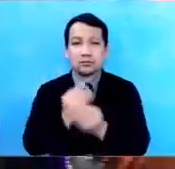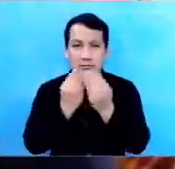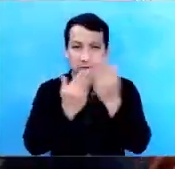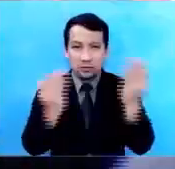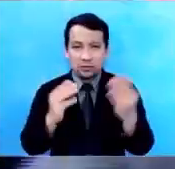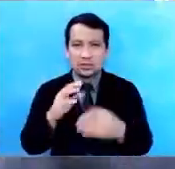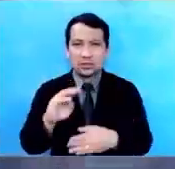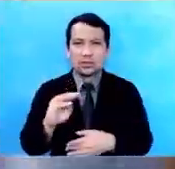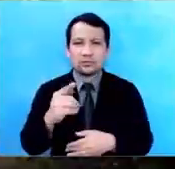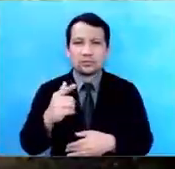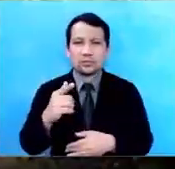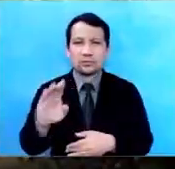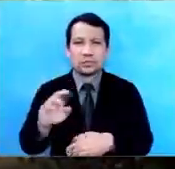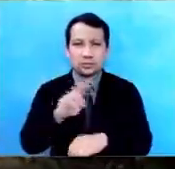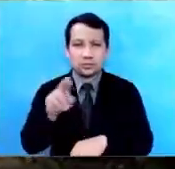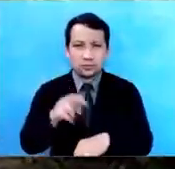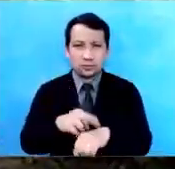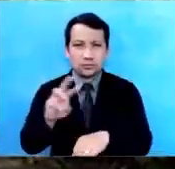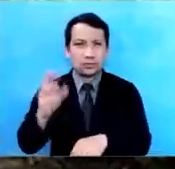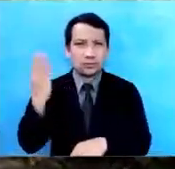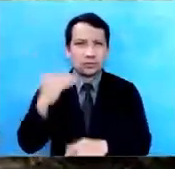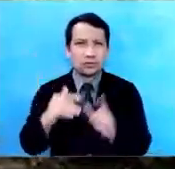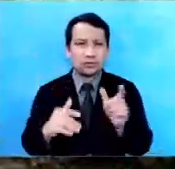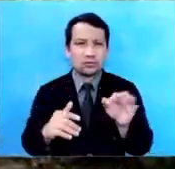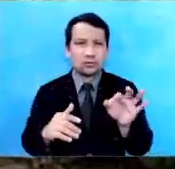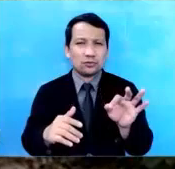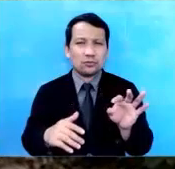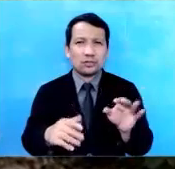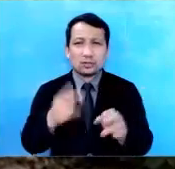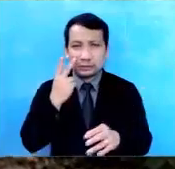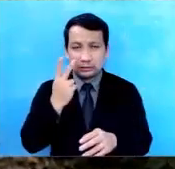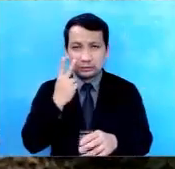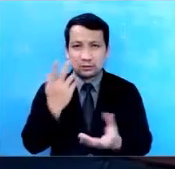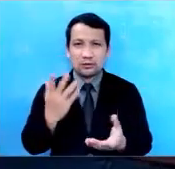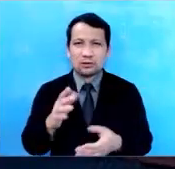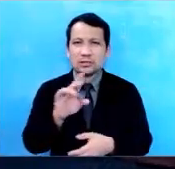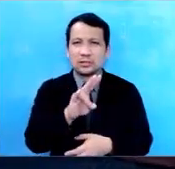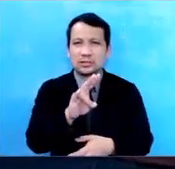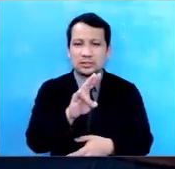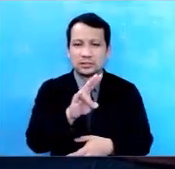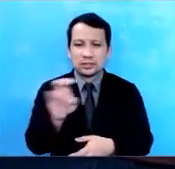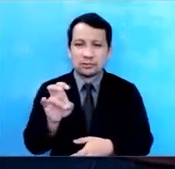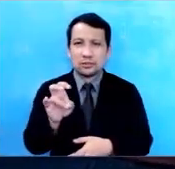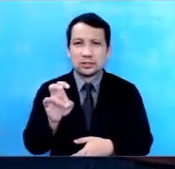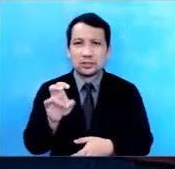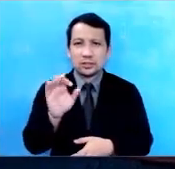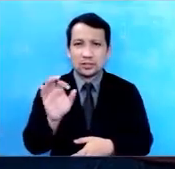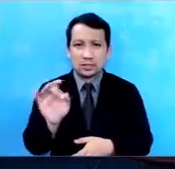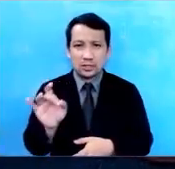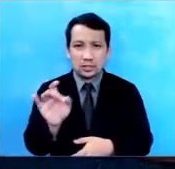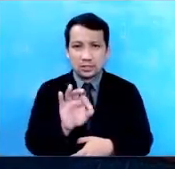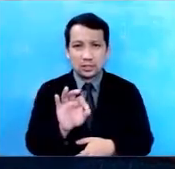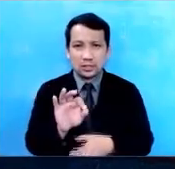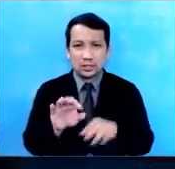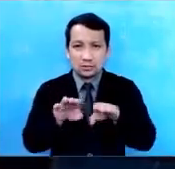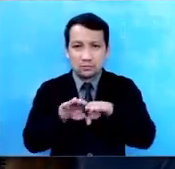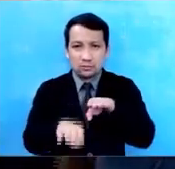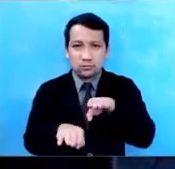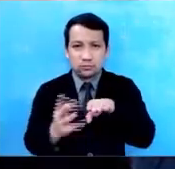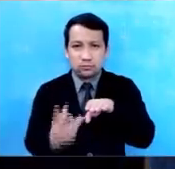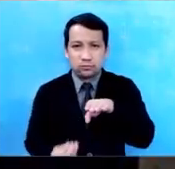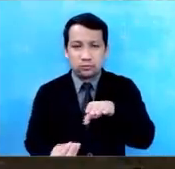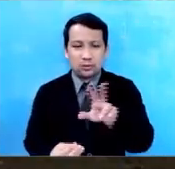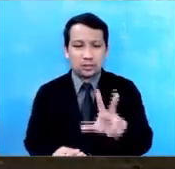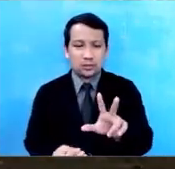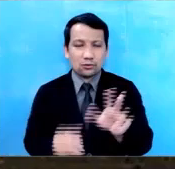MGB Region 6 na noong 2018, may nadiskubring higit 780 sinkholes sa 3 barangay sa